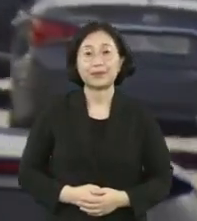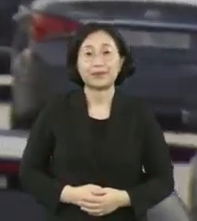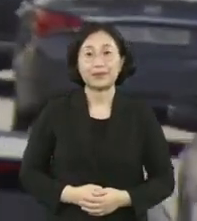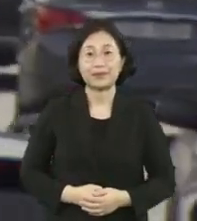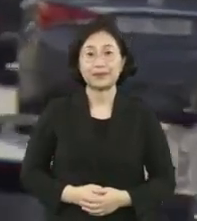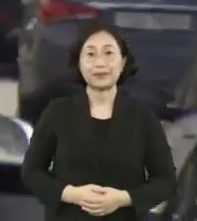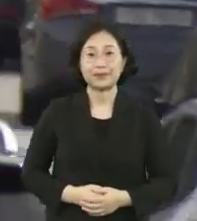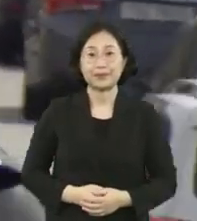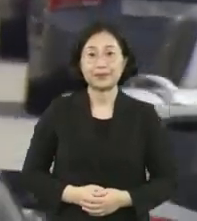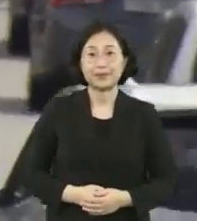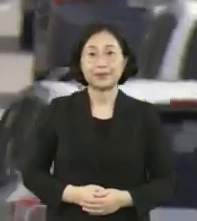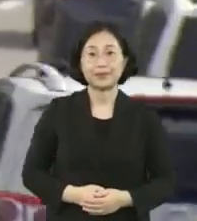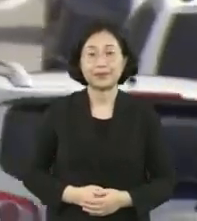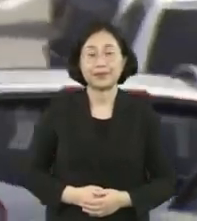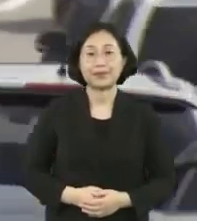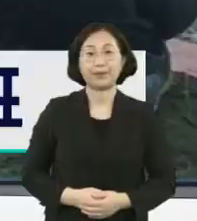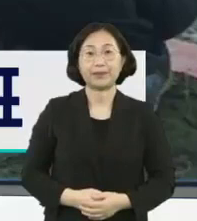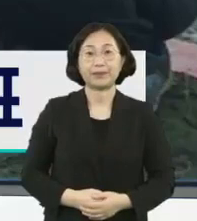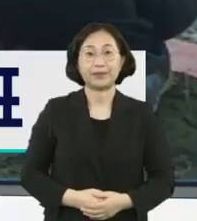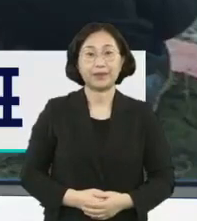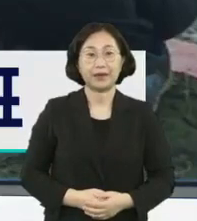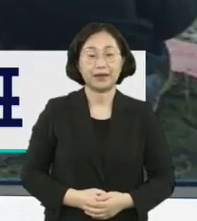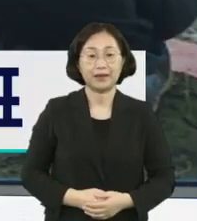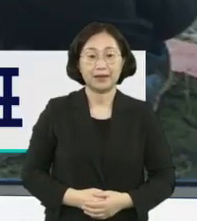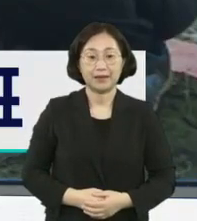TJB 류재일입니다.